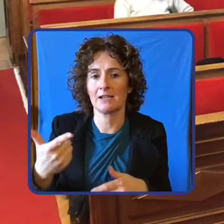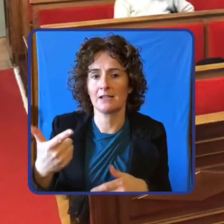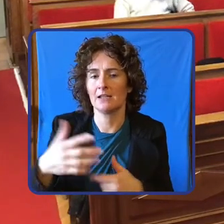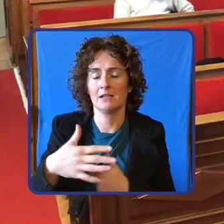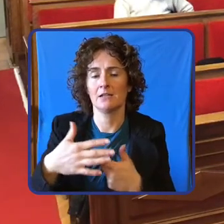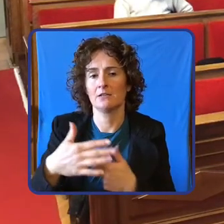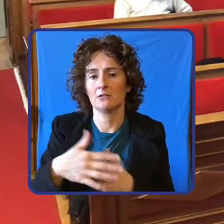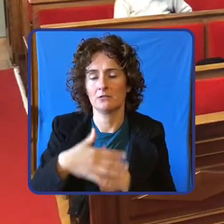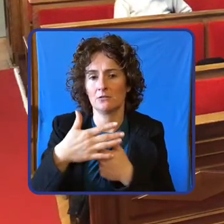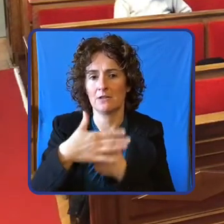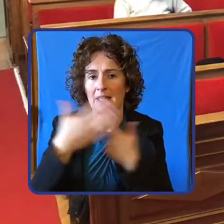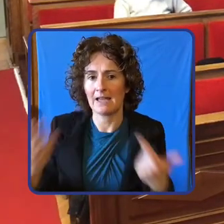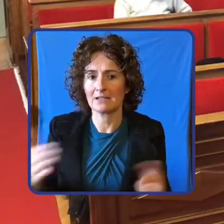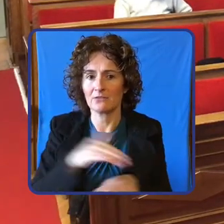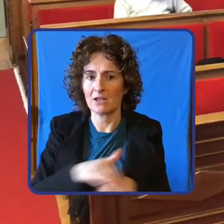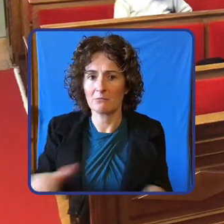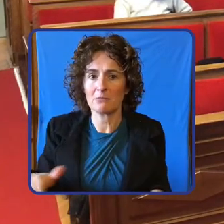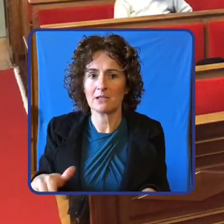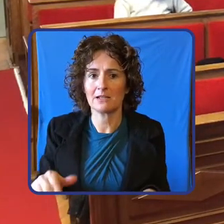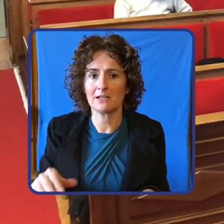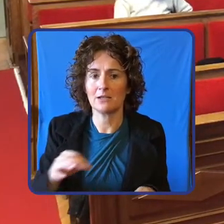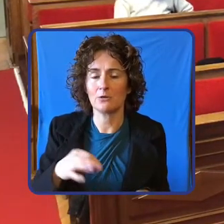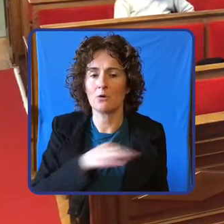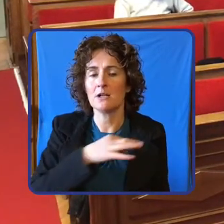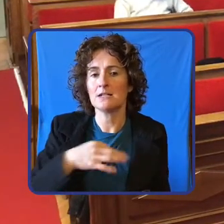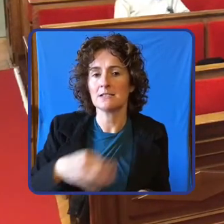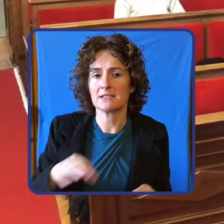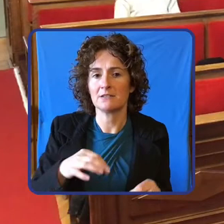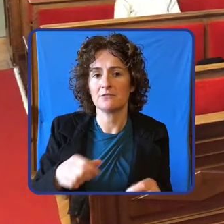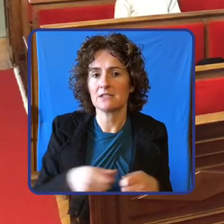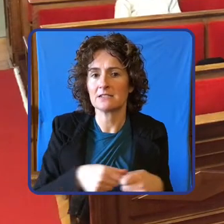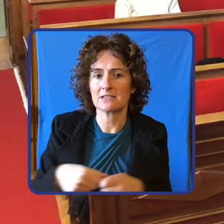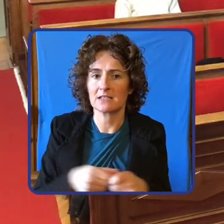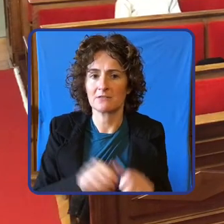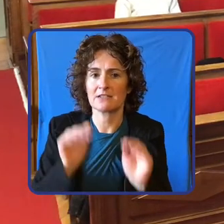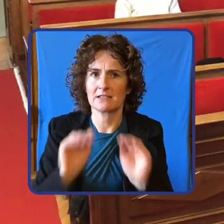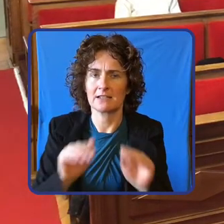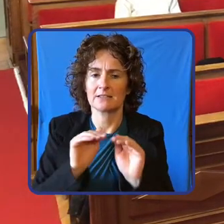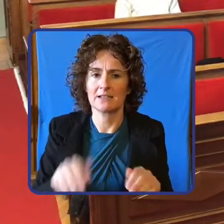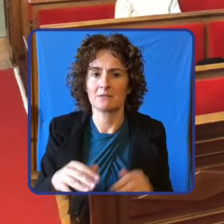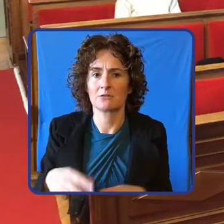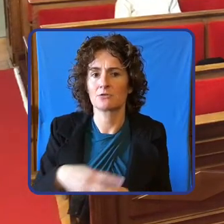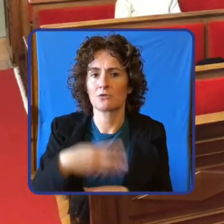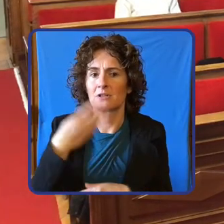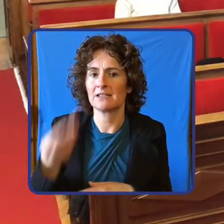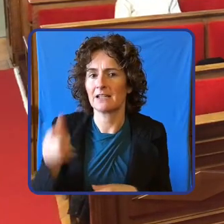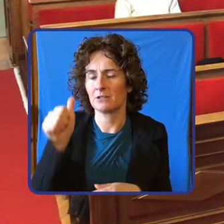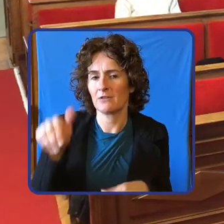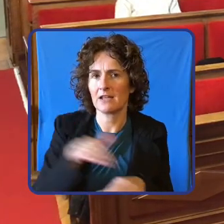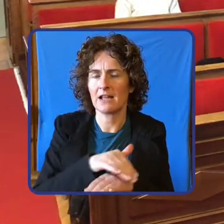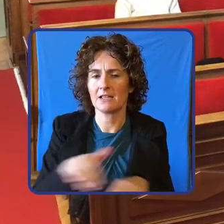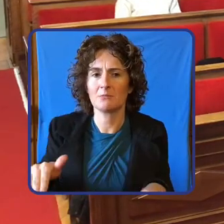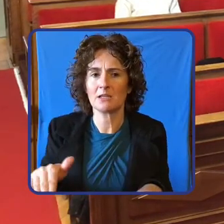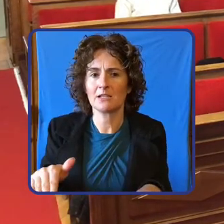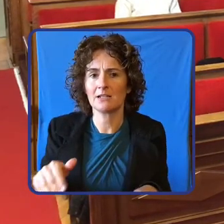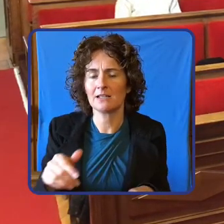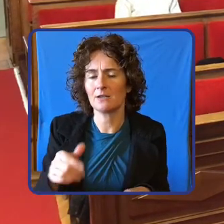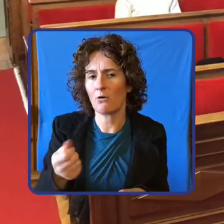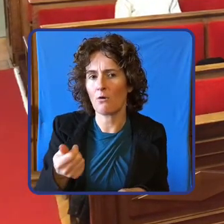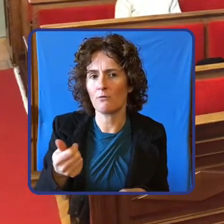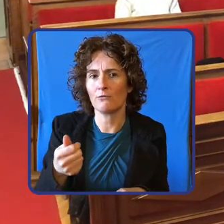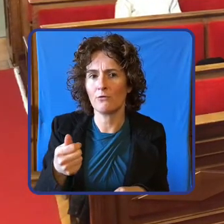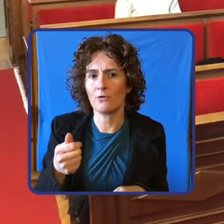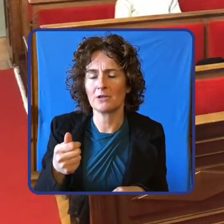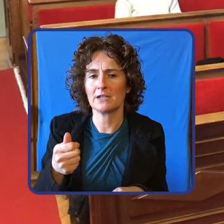forintot, civil szervezetek és sportegyesületek támogatására hasonlóan a tavalyi évhez egy 41 millió forintot,